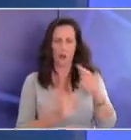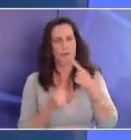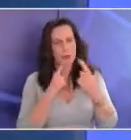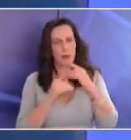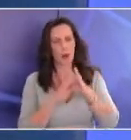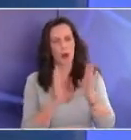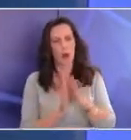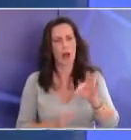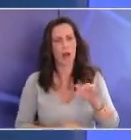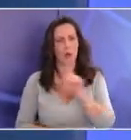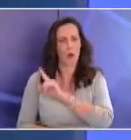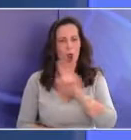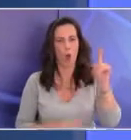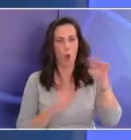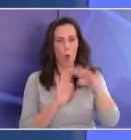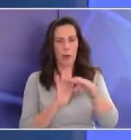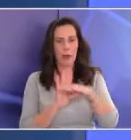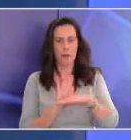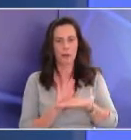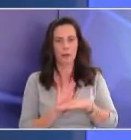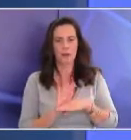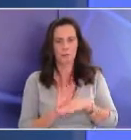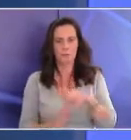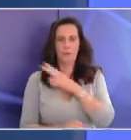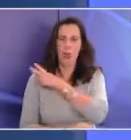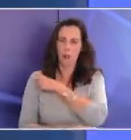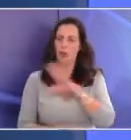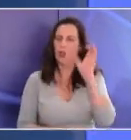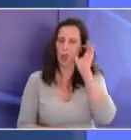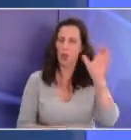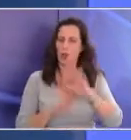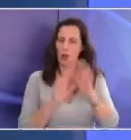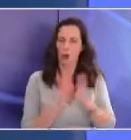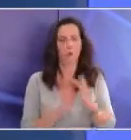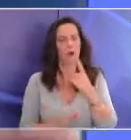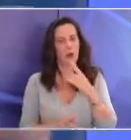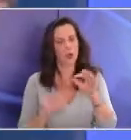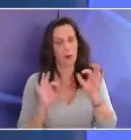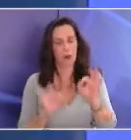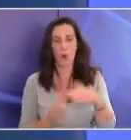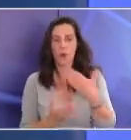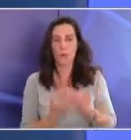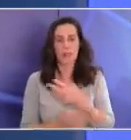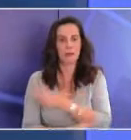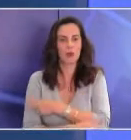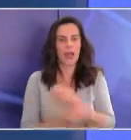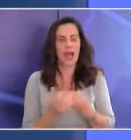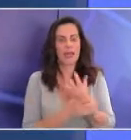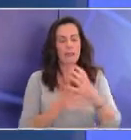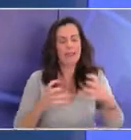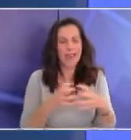על כל הנושא של ההימורים הבלתי חוקיים. הוא מאוד היה פתוח לשמוע, ואמר שבעצם הוא ימליץ למשטרה להקים